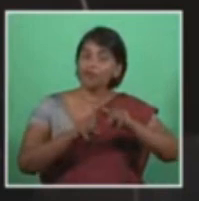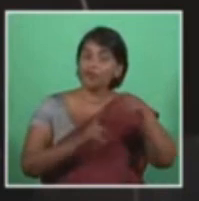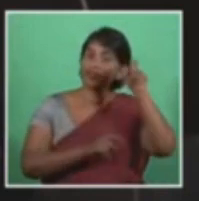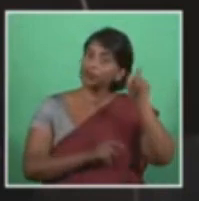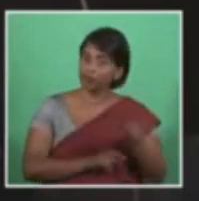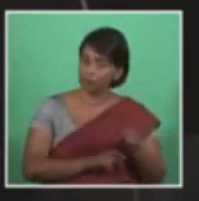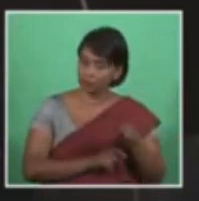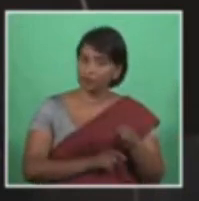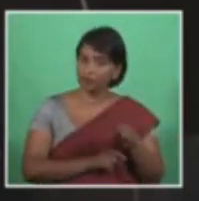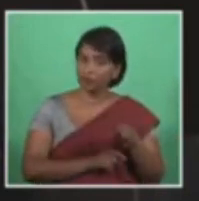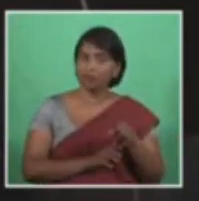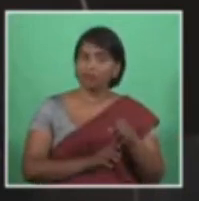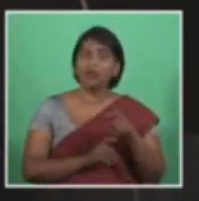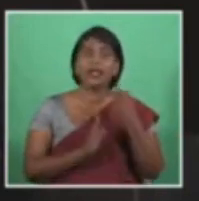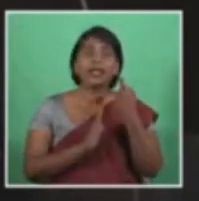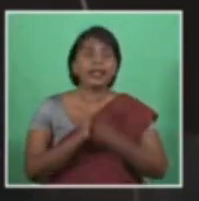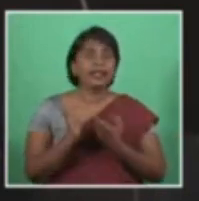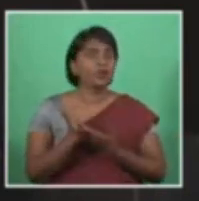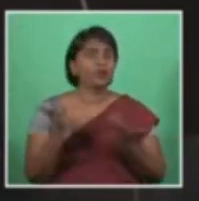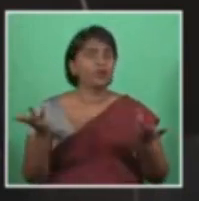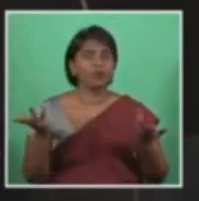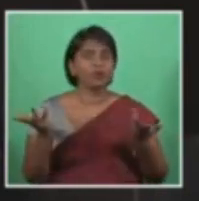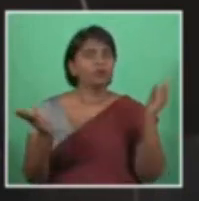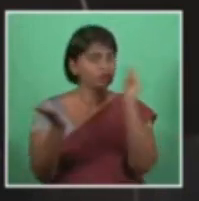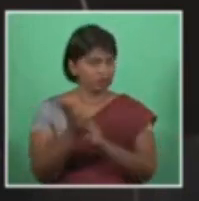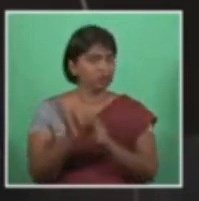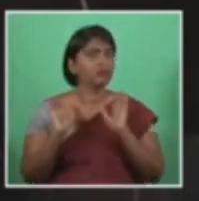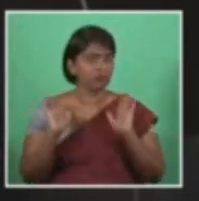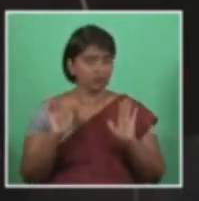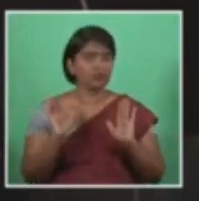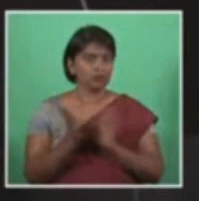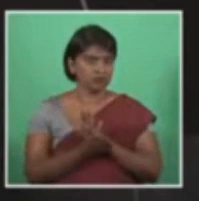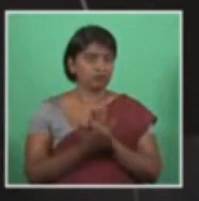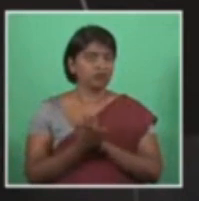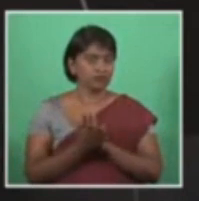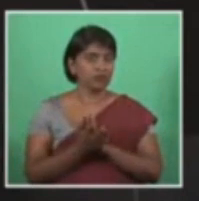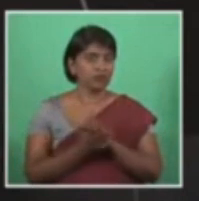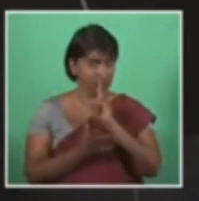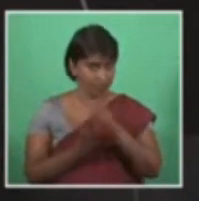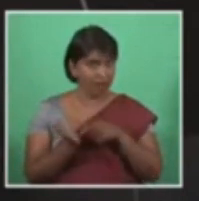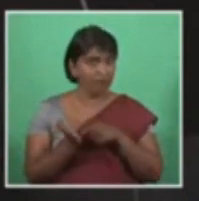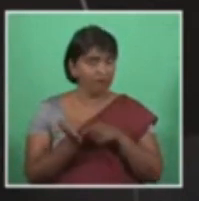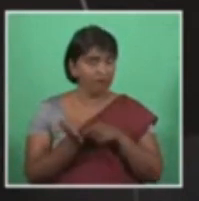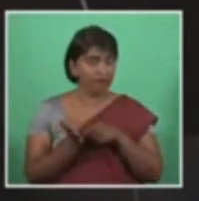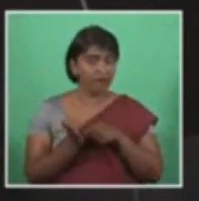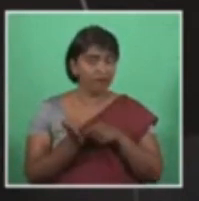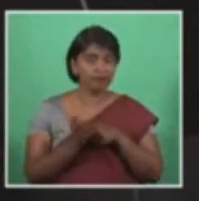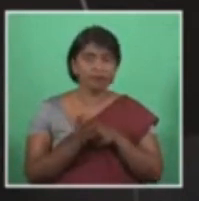තැනෙක්තෙකු. ඉතින් මොන නීතිද කියන එක මේක තුළ පැහැදිලිව සඳහන් වෙලා තියෙනවද?